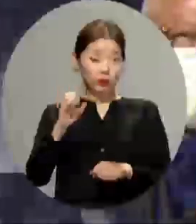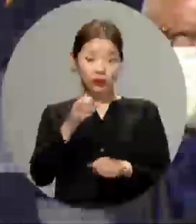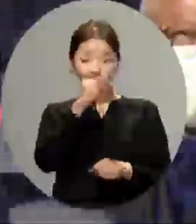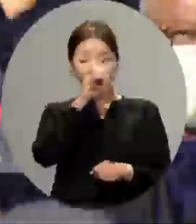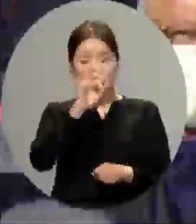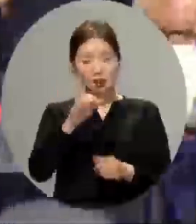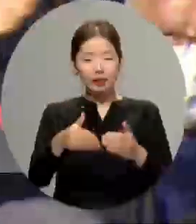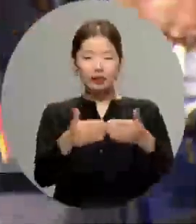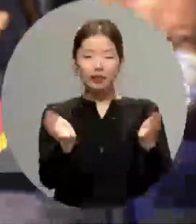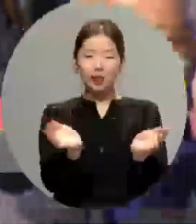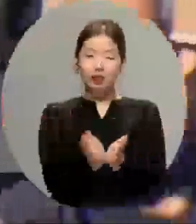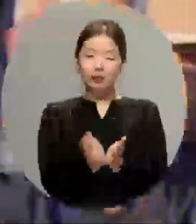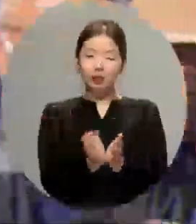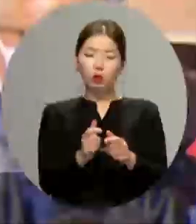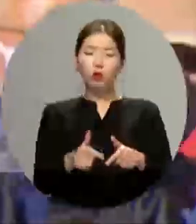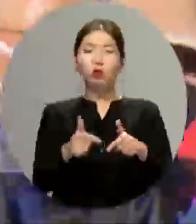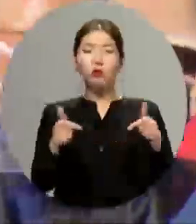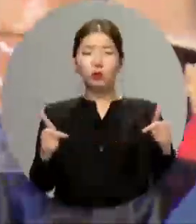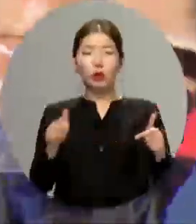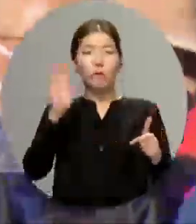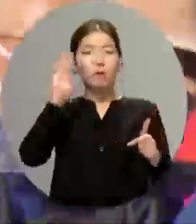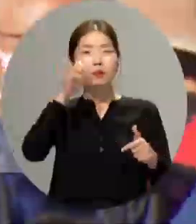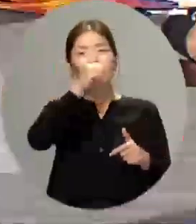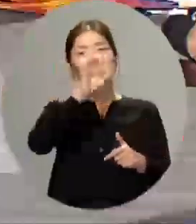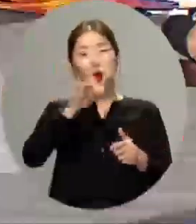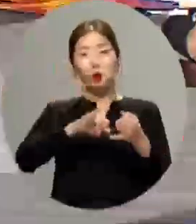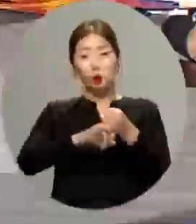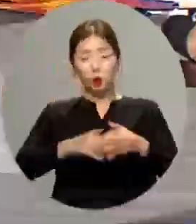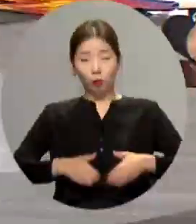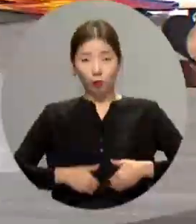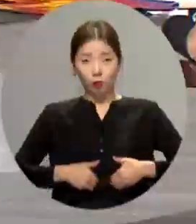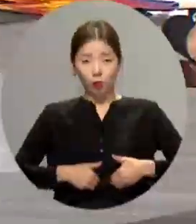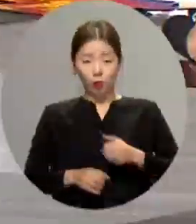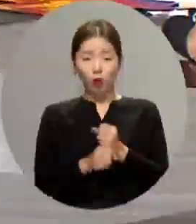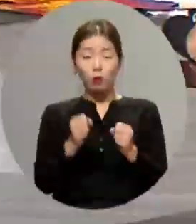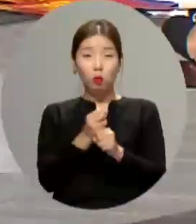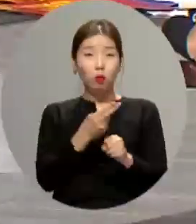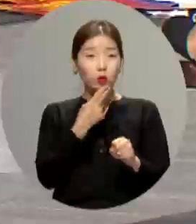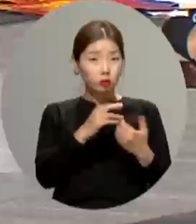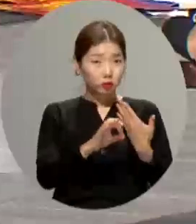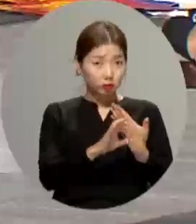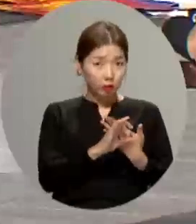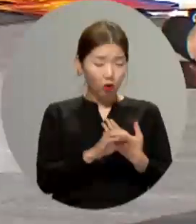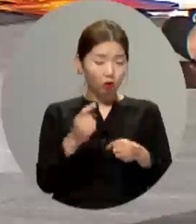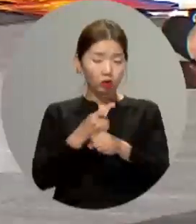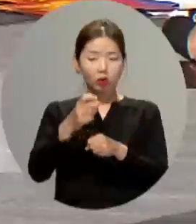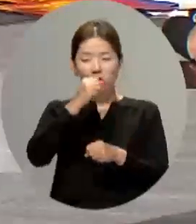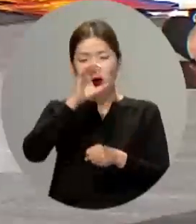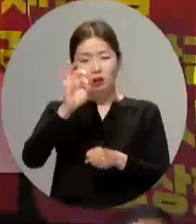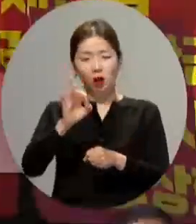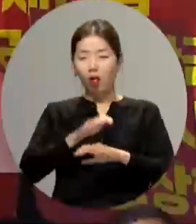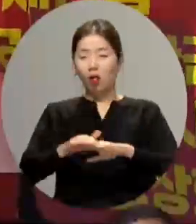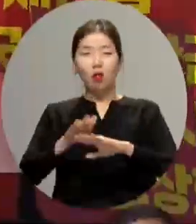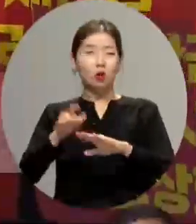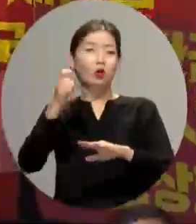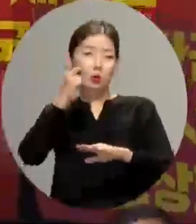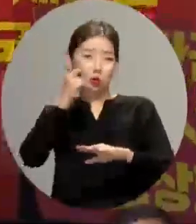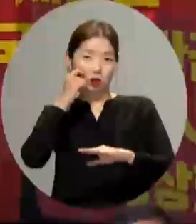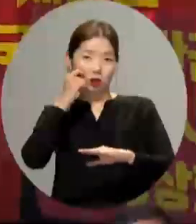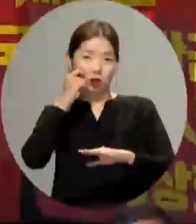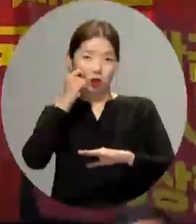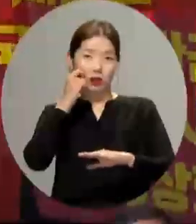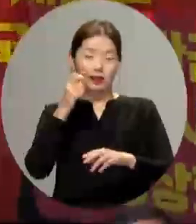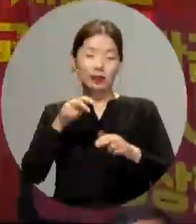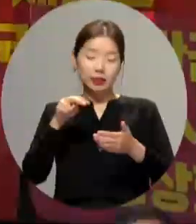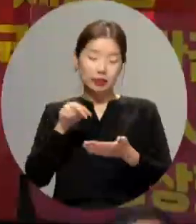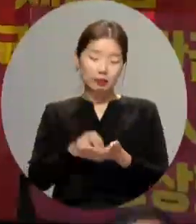당 차원에서 증액시켜야 할 미래 예산으로 꼽으며 예산 복원 없이는 내년도 예산안을 처리할 수 없다는